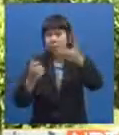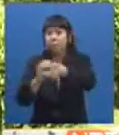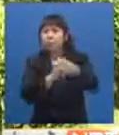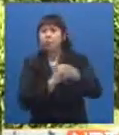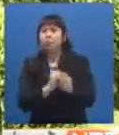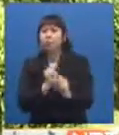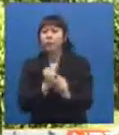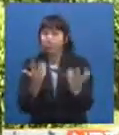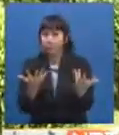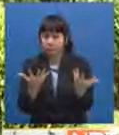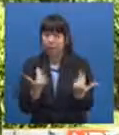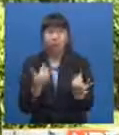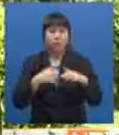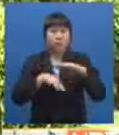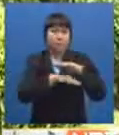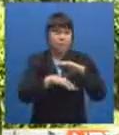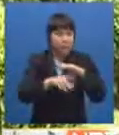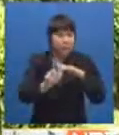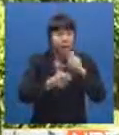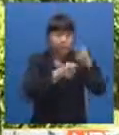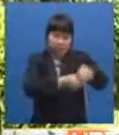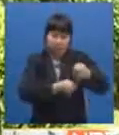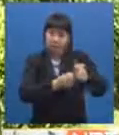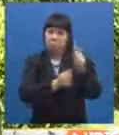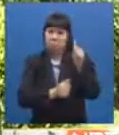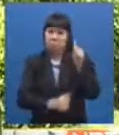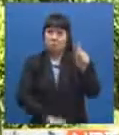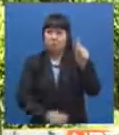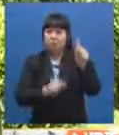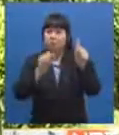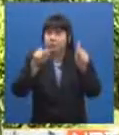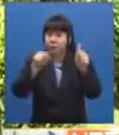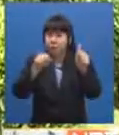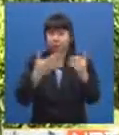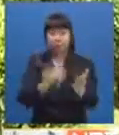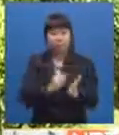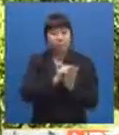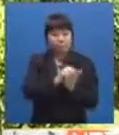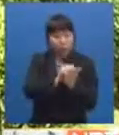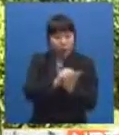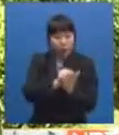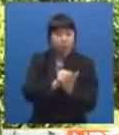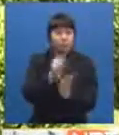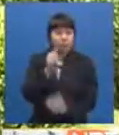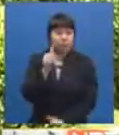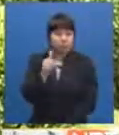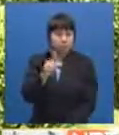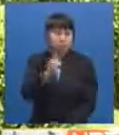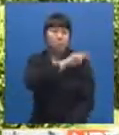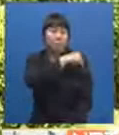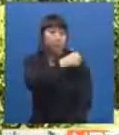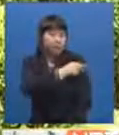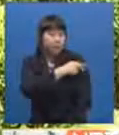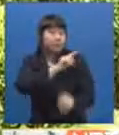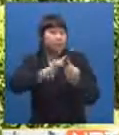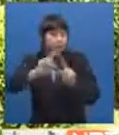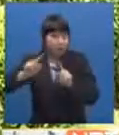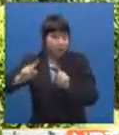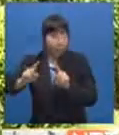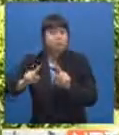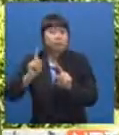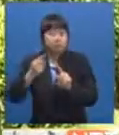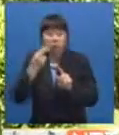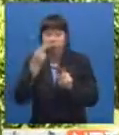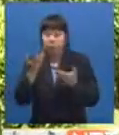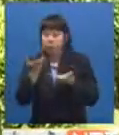เรามีพื้นฐานที่ดีทางด้านงานการเกษตรใช่ไหมการเกษตรการให้การบริการการแพทย์บ้างอะไรบ้างเหล่านี้มันต้องร่วมมือกันตรงไห